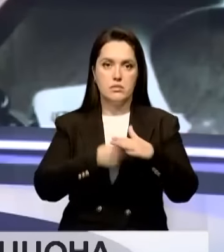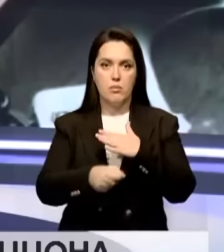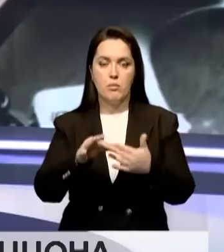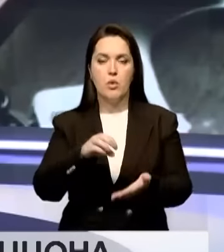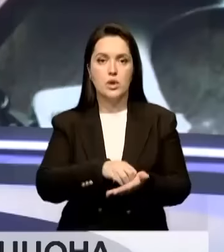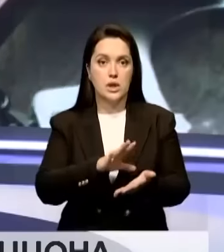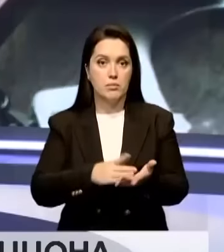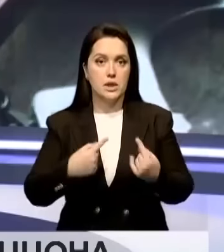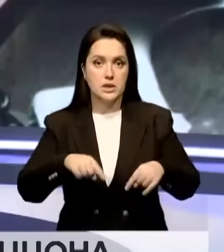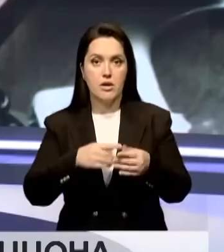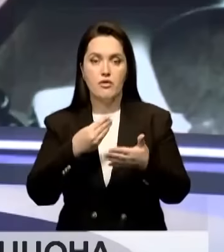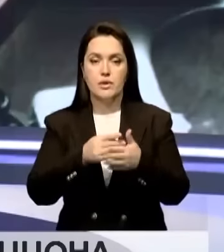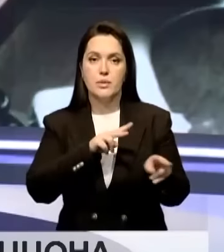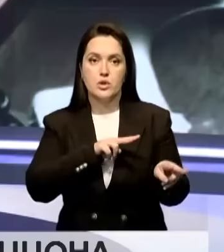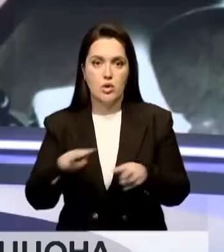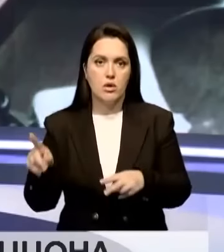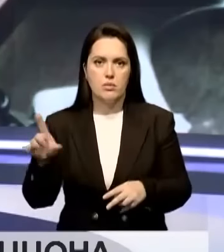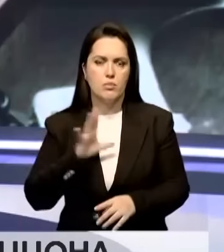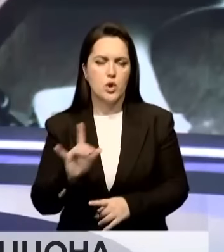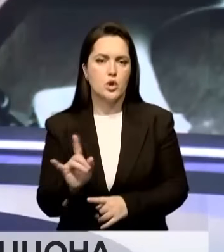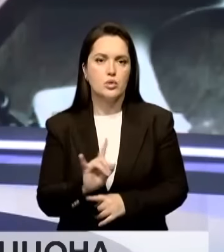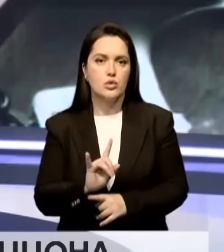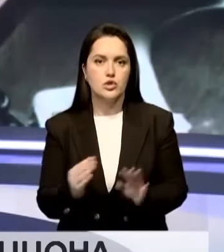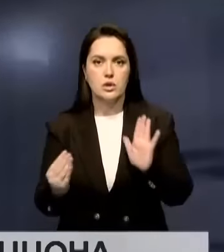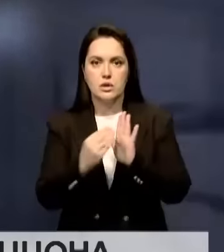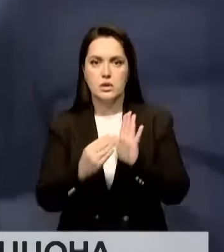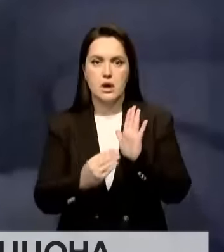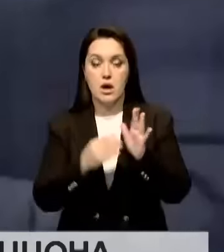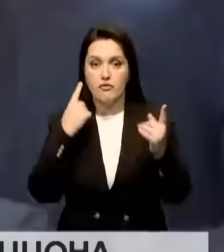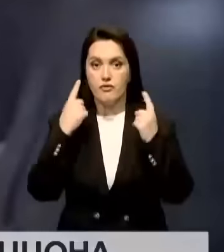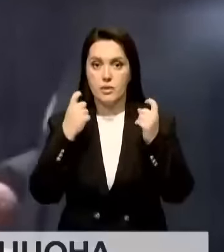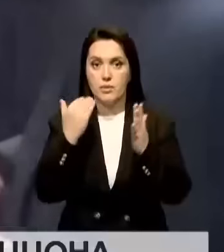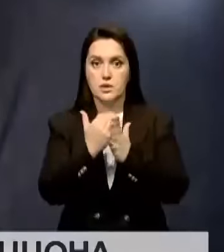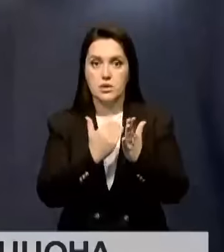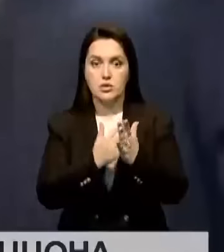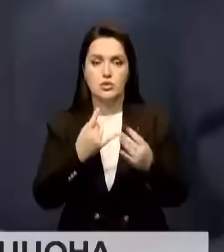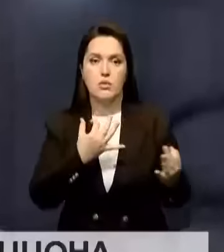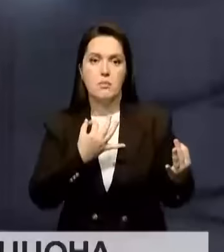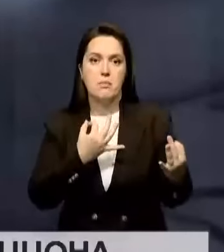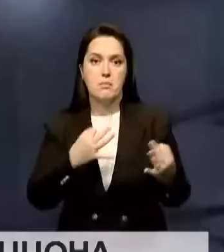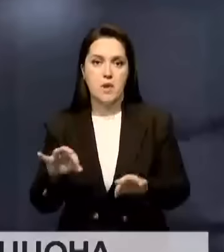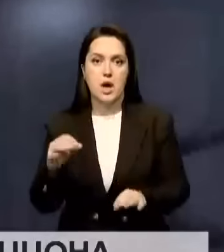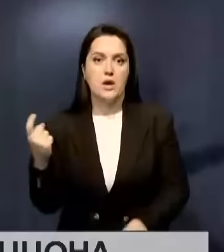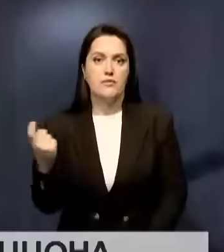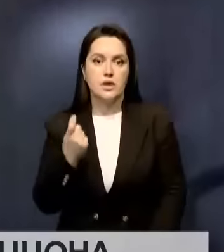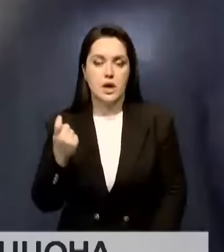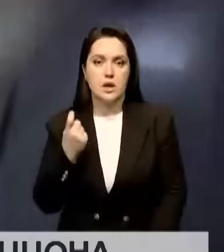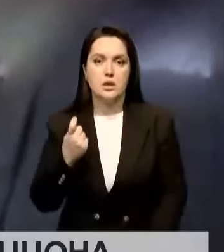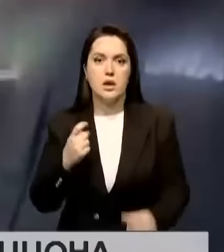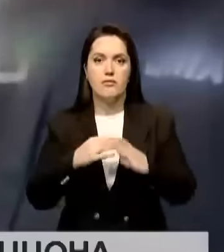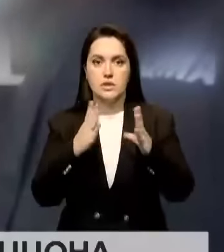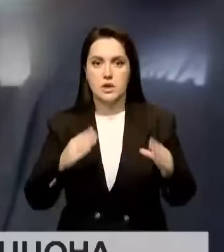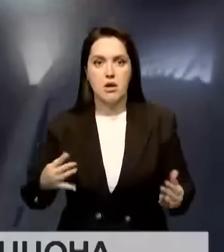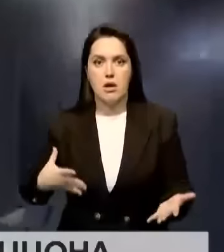под стражу. По данным агентства по финмониторингу, они вводили ложные данные в информационную систему, что позволяло